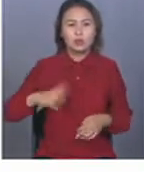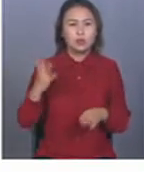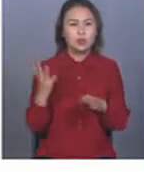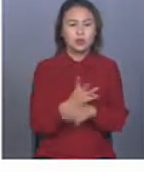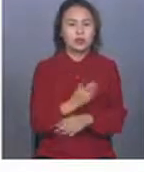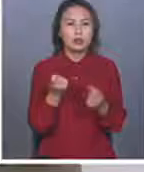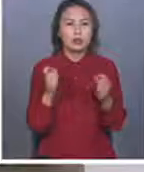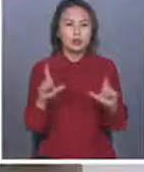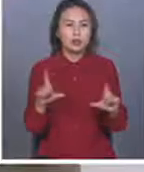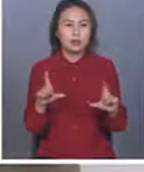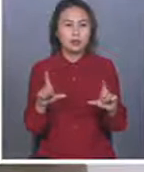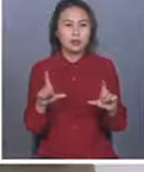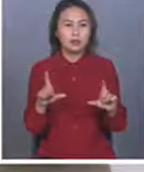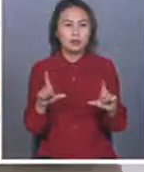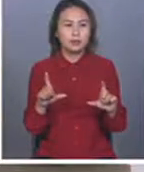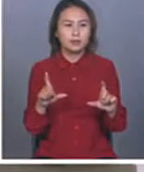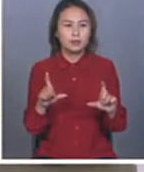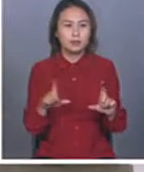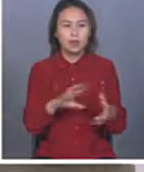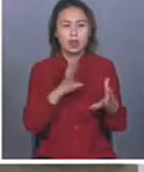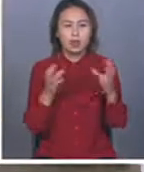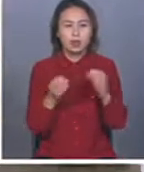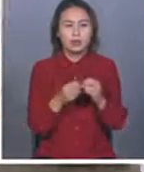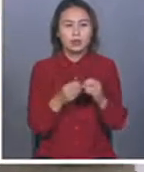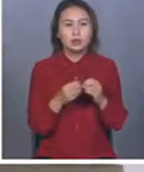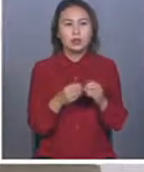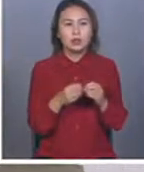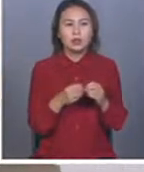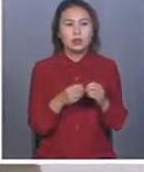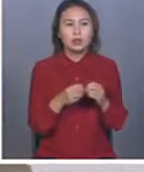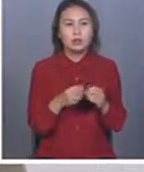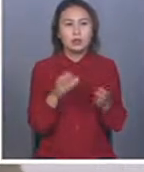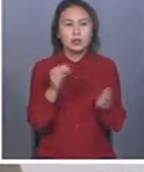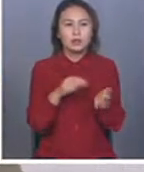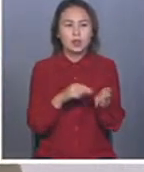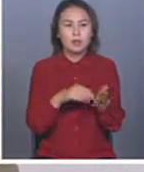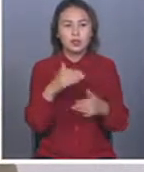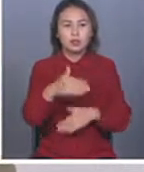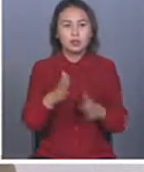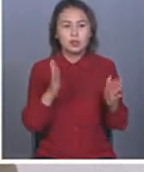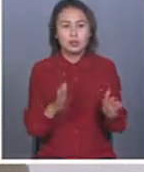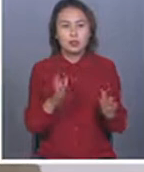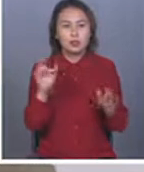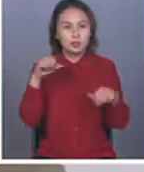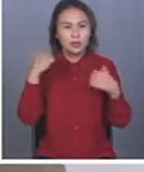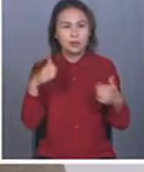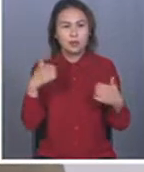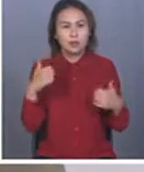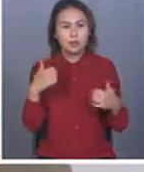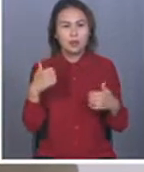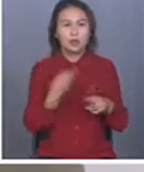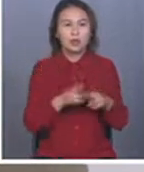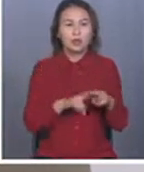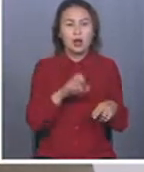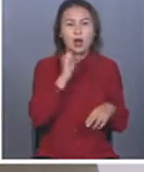қымбаттады. Ал әріпті өрнегімізді құрайық. Планшеттің бастапқы бағасы белгісіз, сондықтан оны А деп